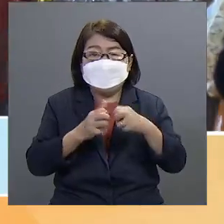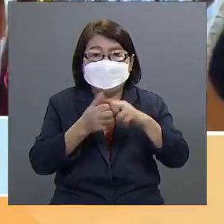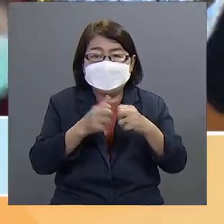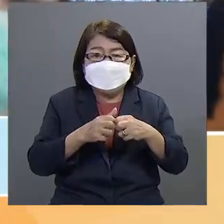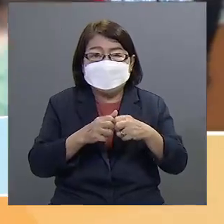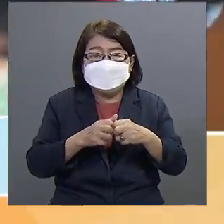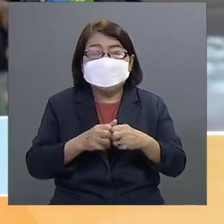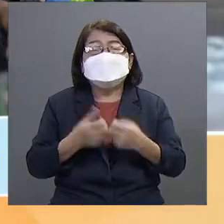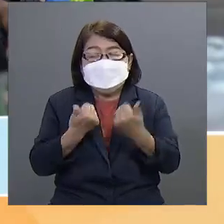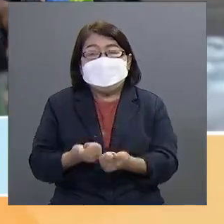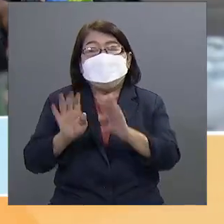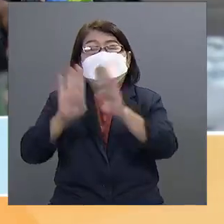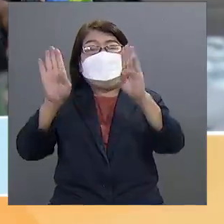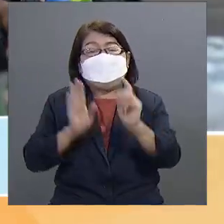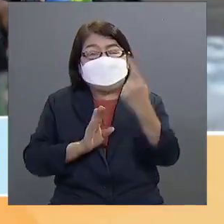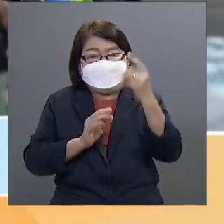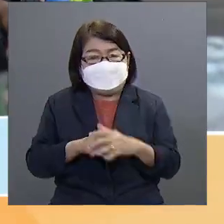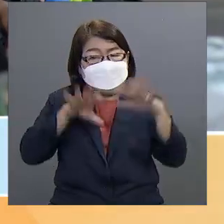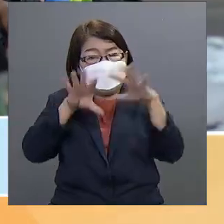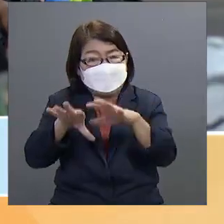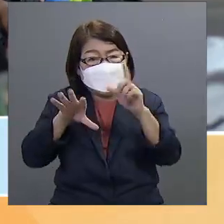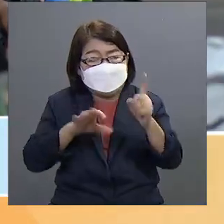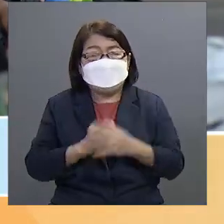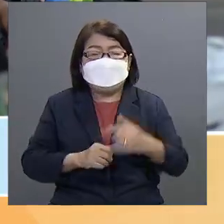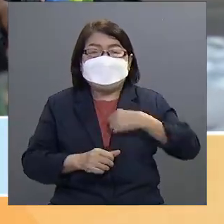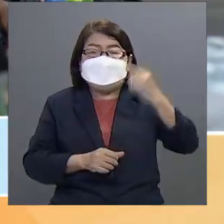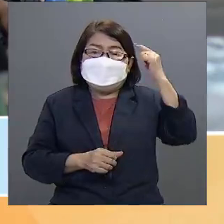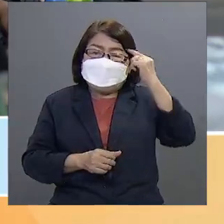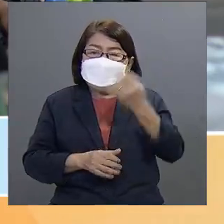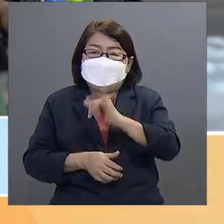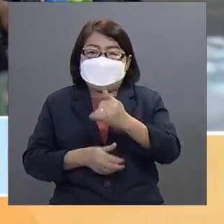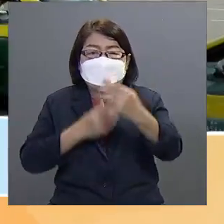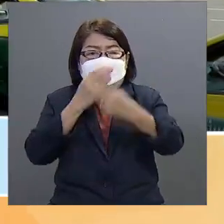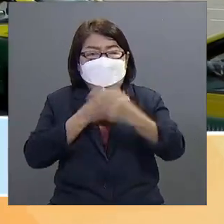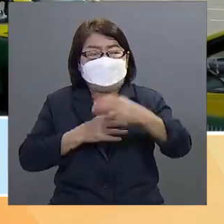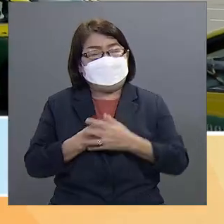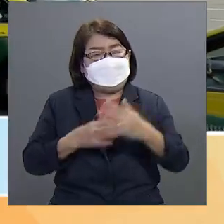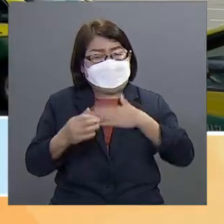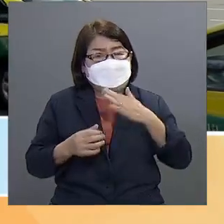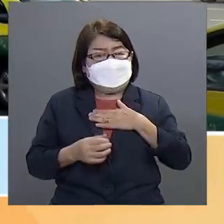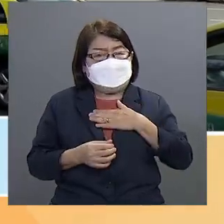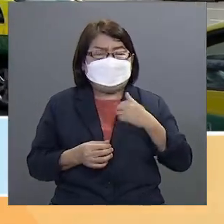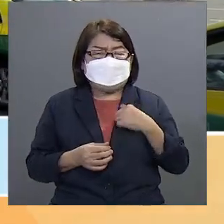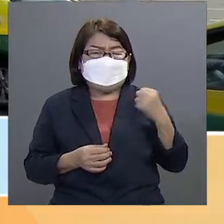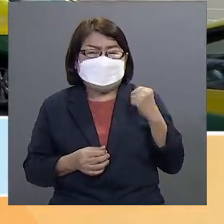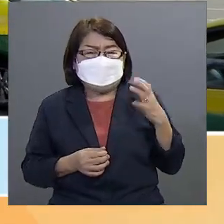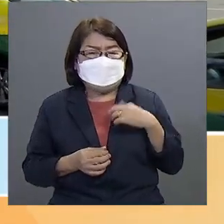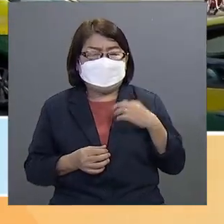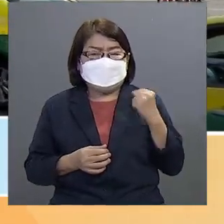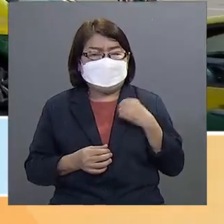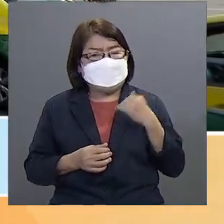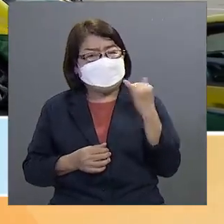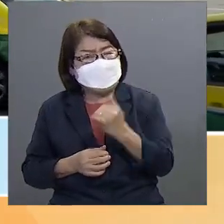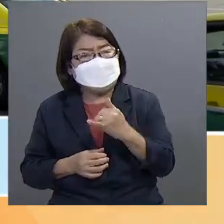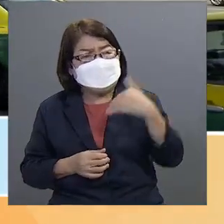ดปุ๊บเนี่ยผมคิดว่าเรื่องความไม่มั่นใจไหมถ้ากลับมาธุรกิจนี้เนี่ยมาถึงรายงานนะฉันจะตกงานอีกหรือเปล่า